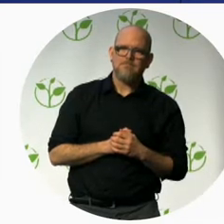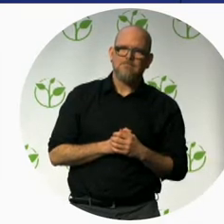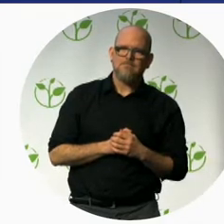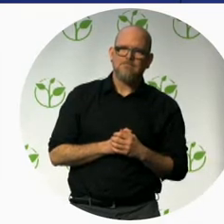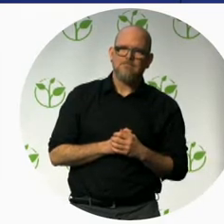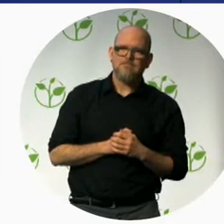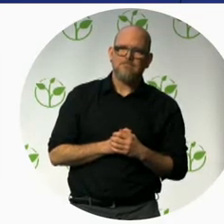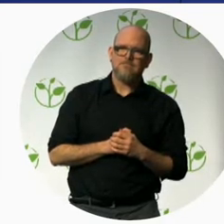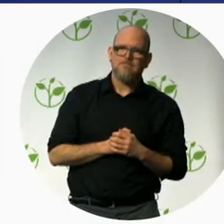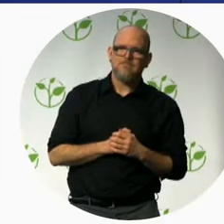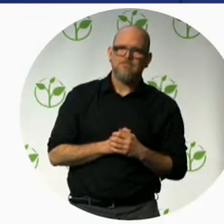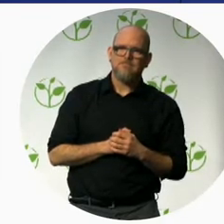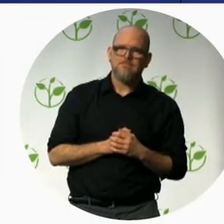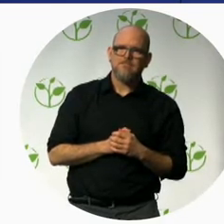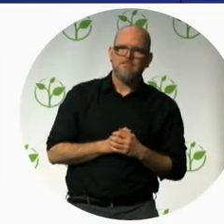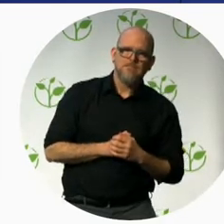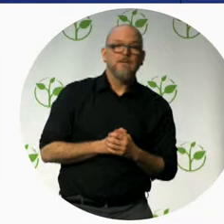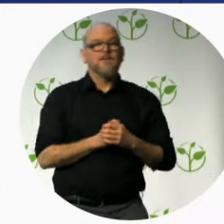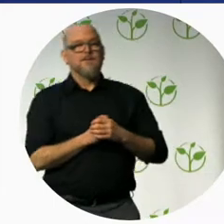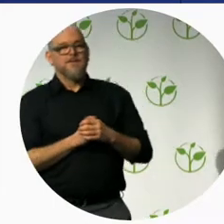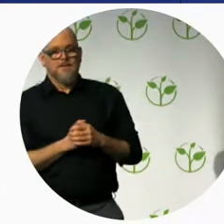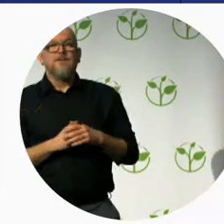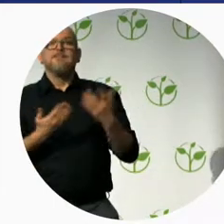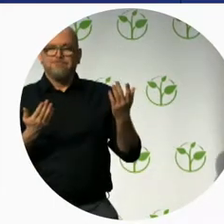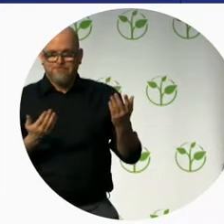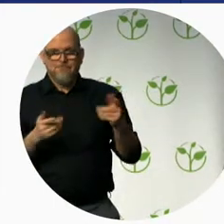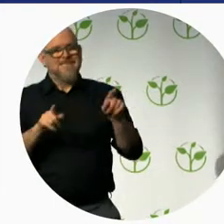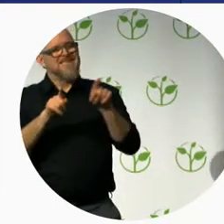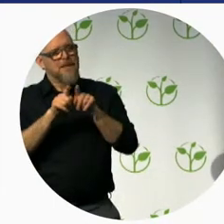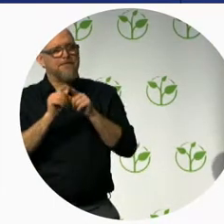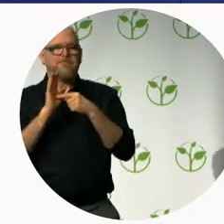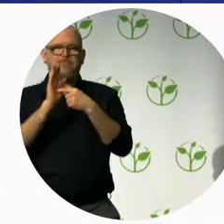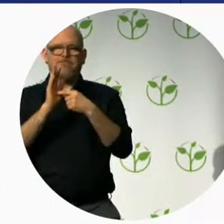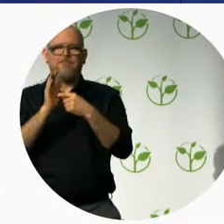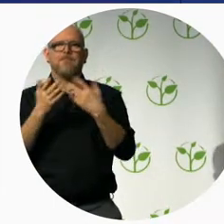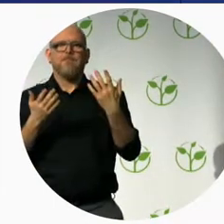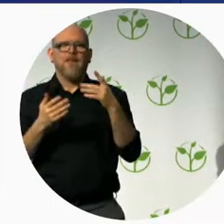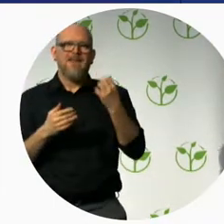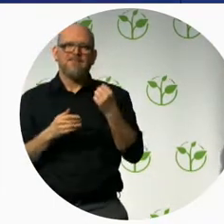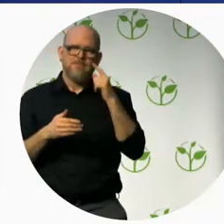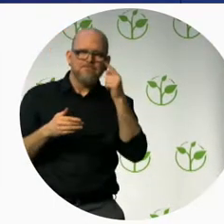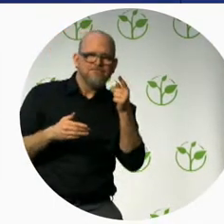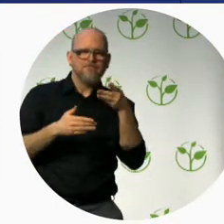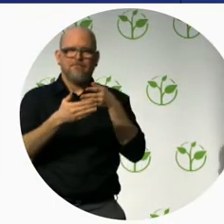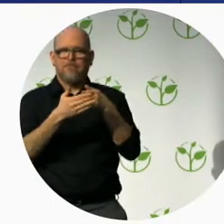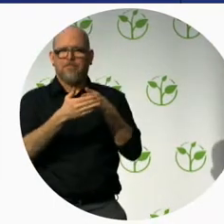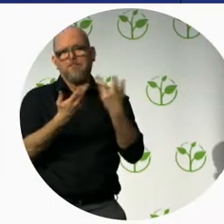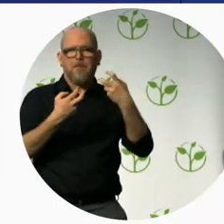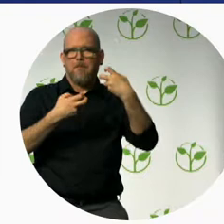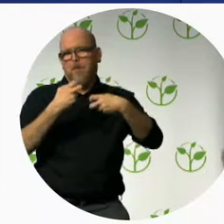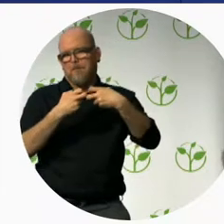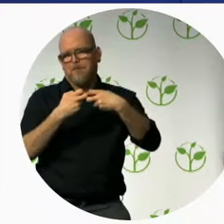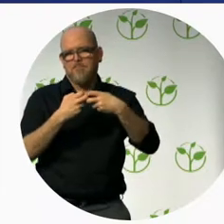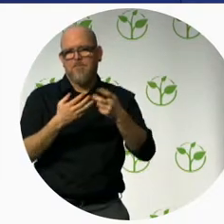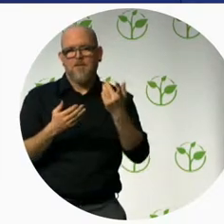Tym niemniej, ten sektor nie jest bez problemów, jak zainstabilność zajmowała się ze